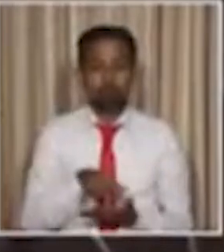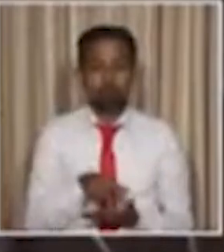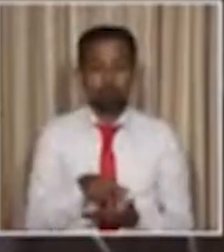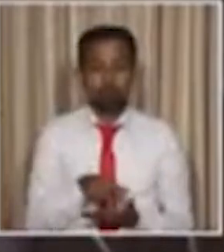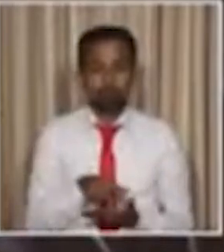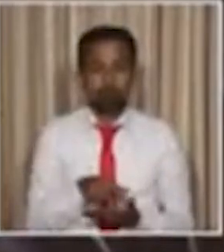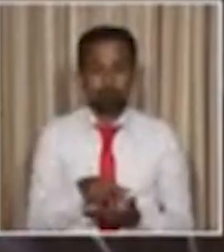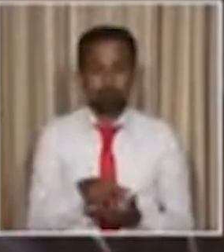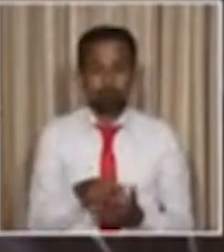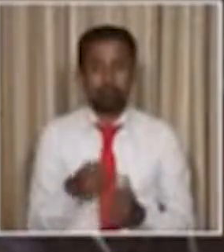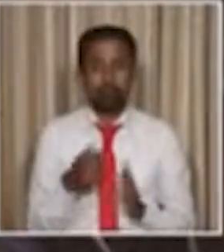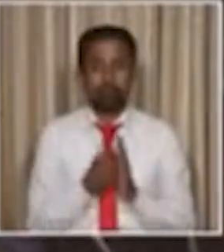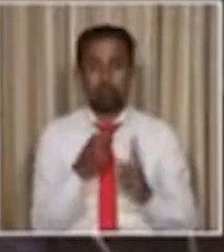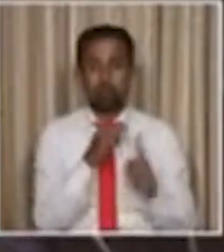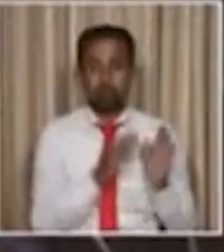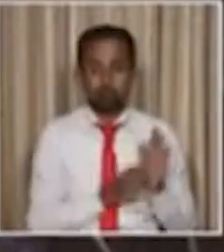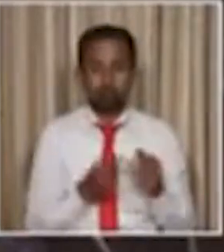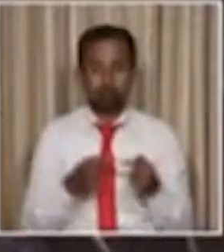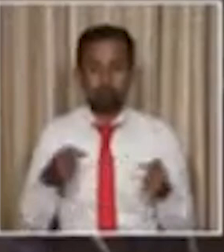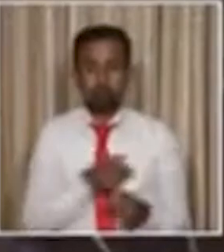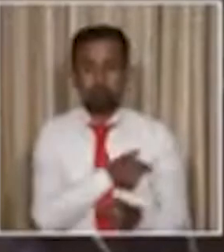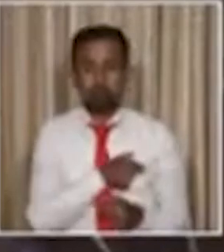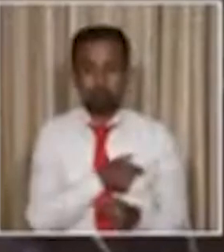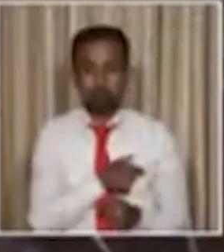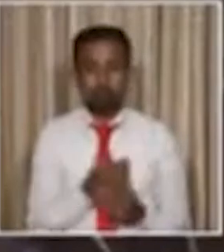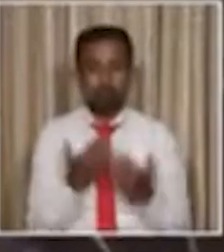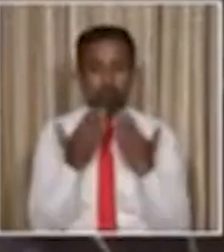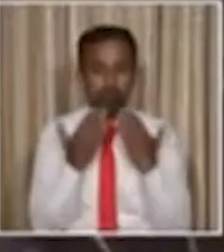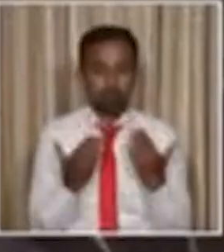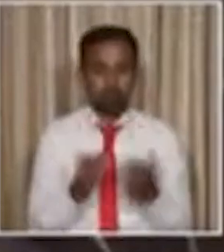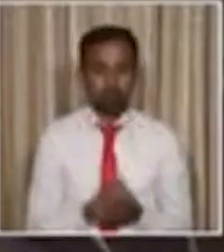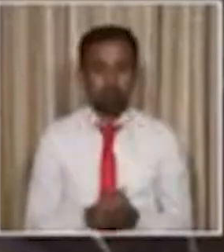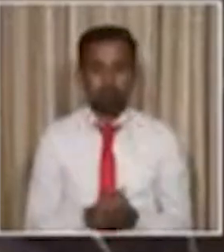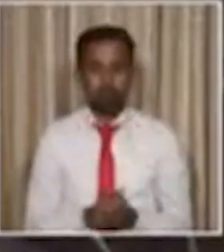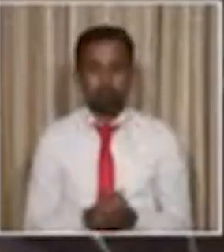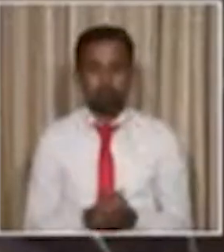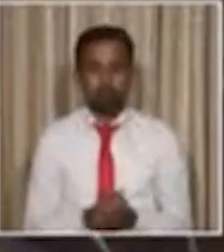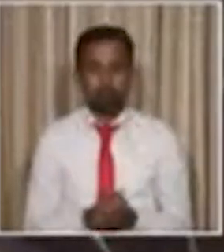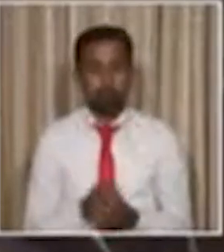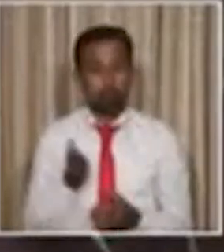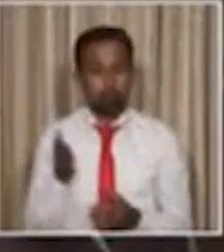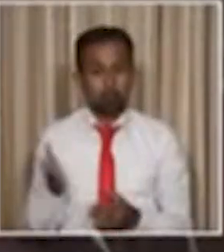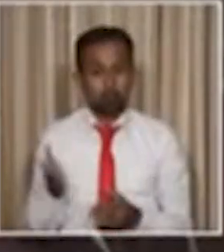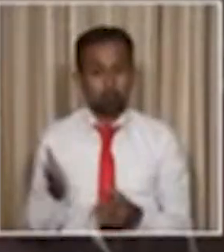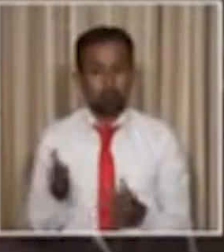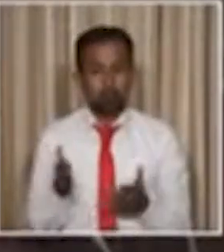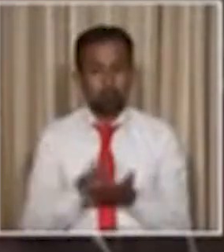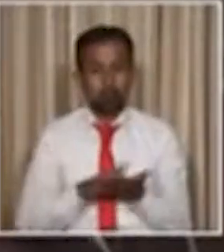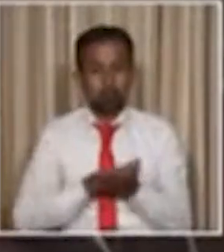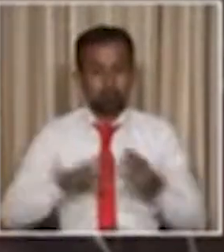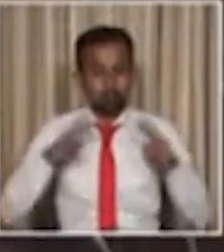අපි ගරු අගමැතිතුමාටත් විපක්ෂ නායකතුමාටත් කෘතඥ වෙනවා මේ ගැන ගැඹුරින් හිතන